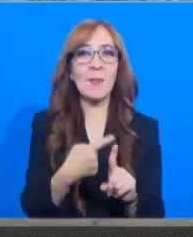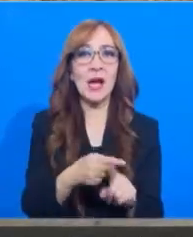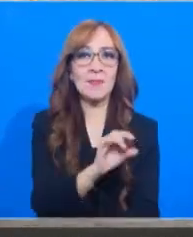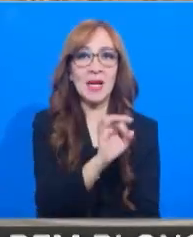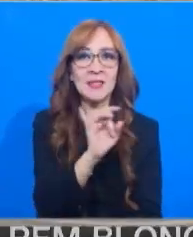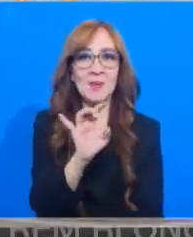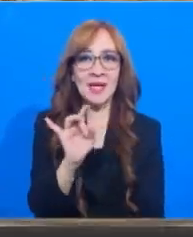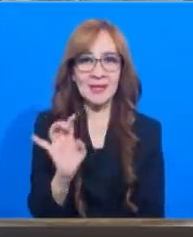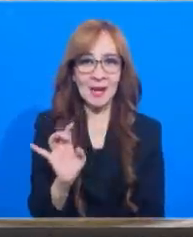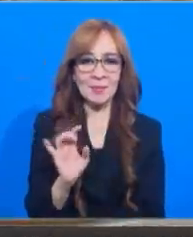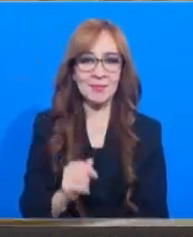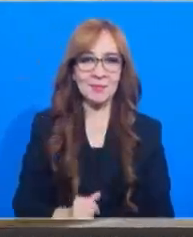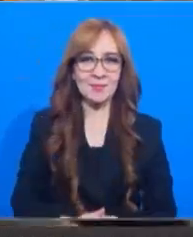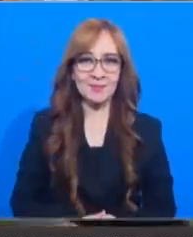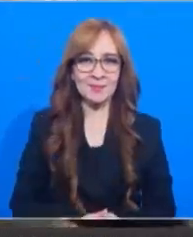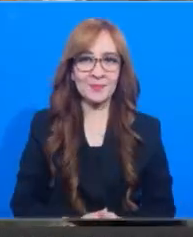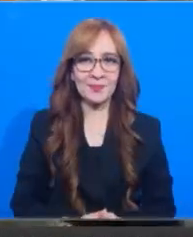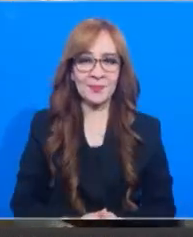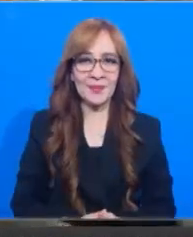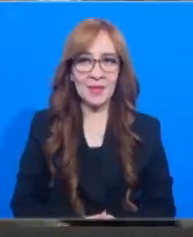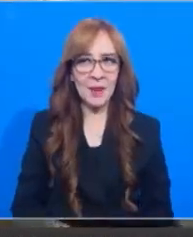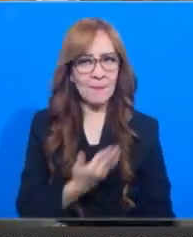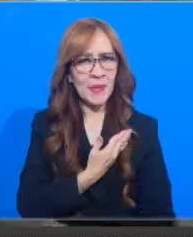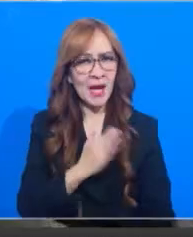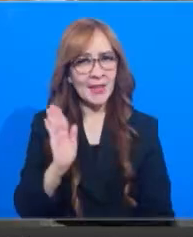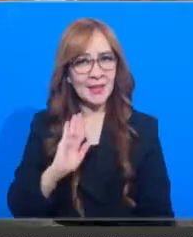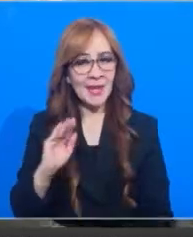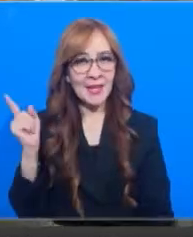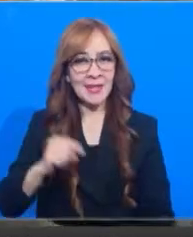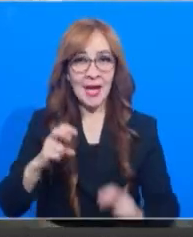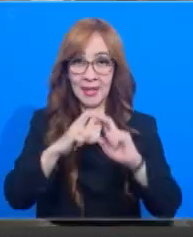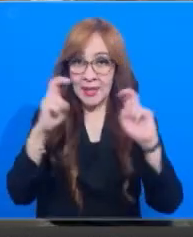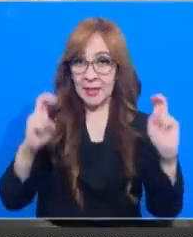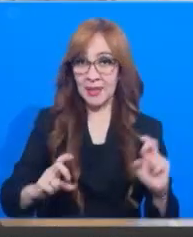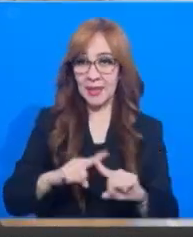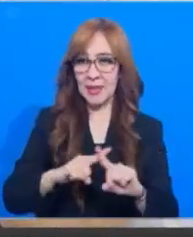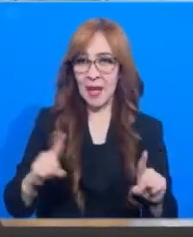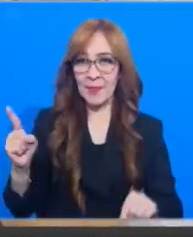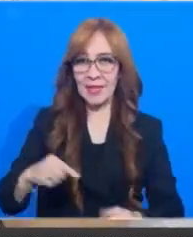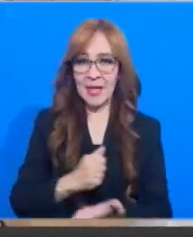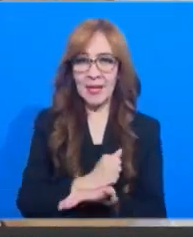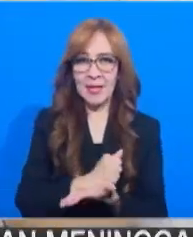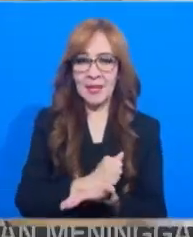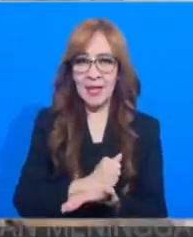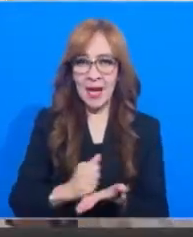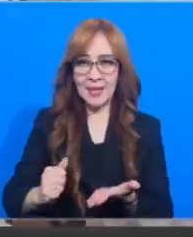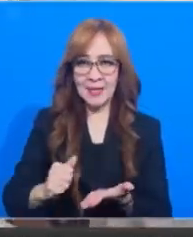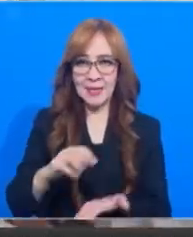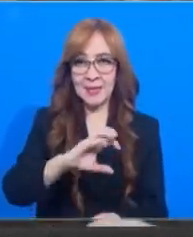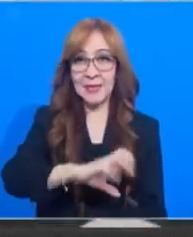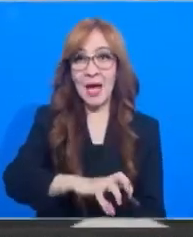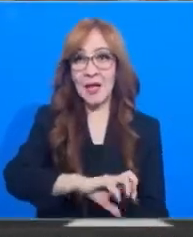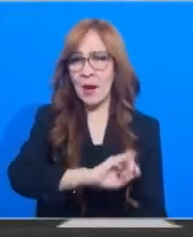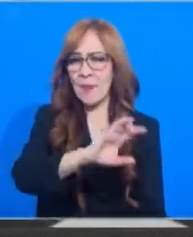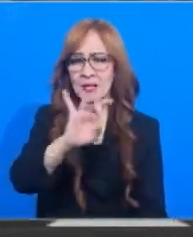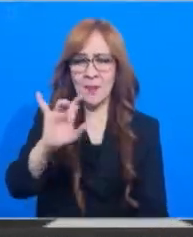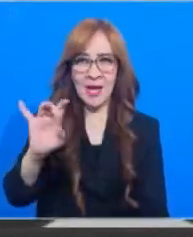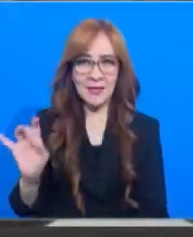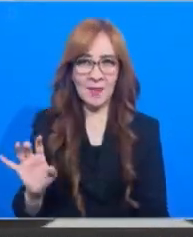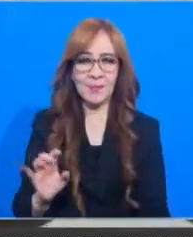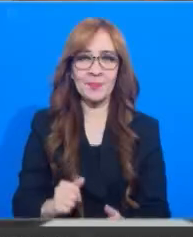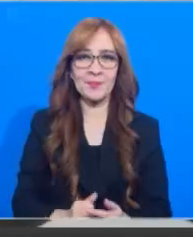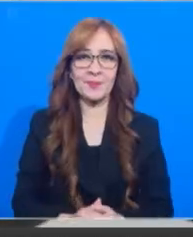kelezatan hidangan ini. Pengunjungnya tidak hanya berasal dari Kediri, namun juga dari daerah sekitar seperti Blitar, Tulungagung, hingga